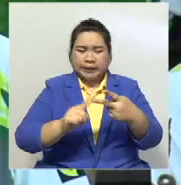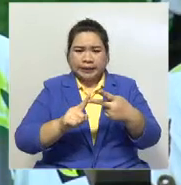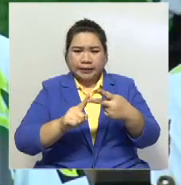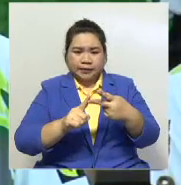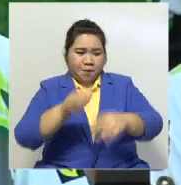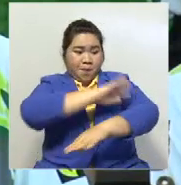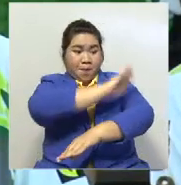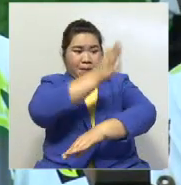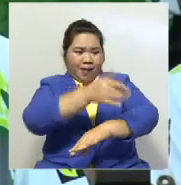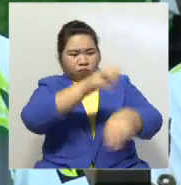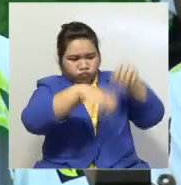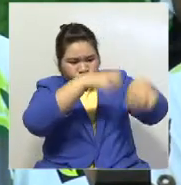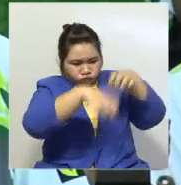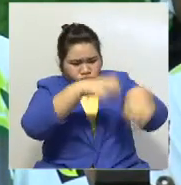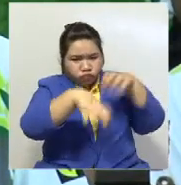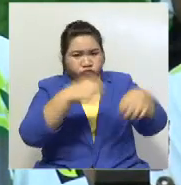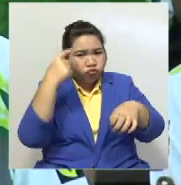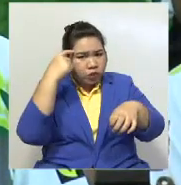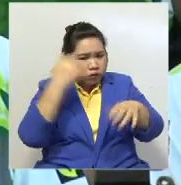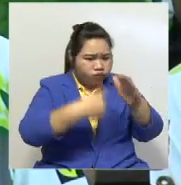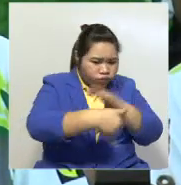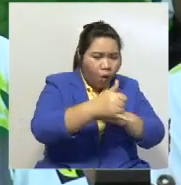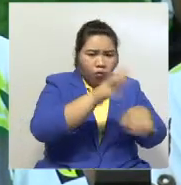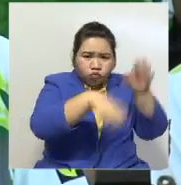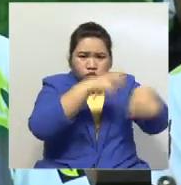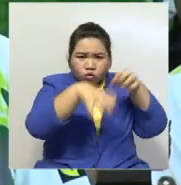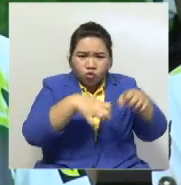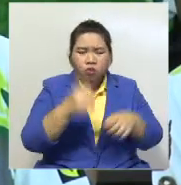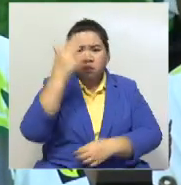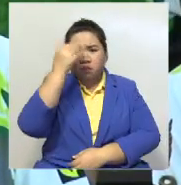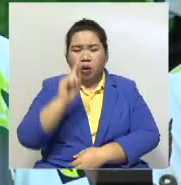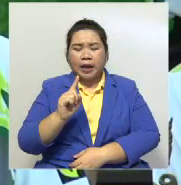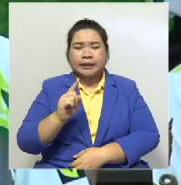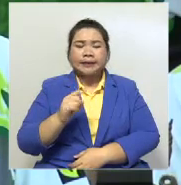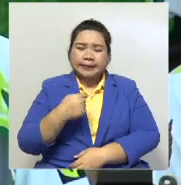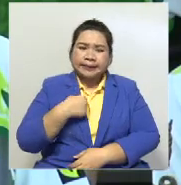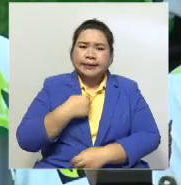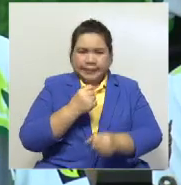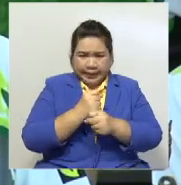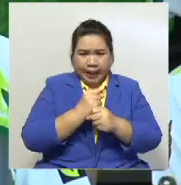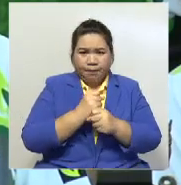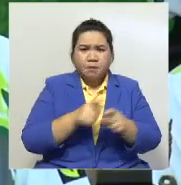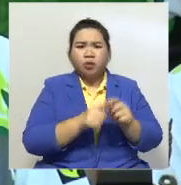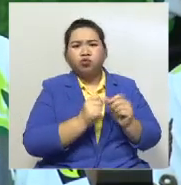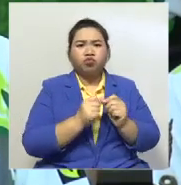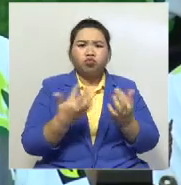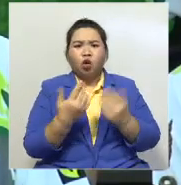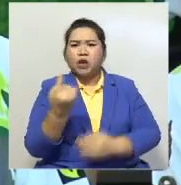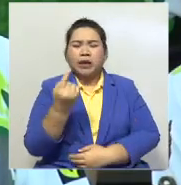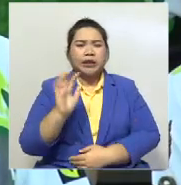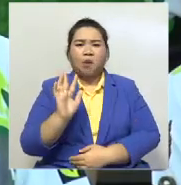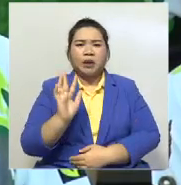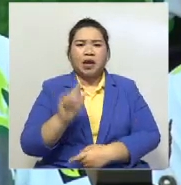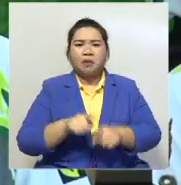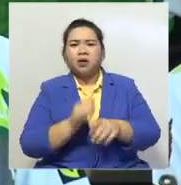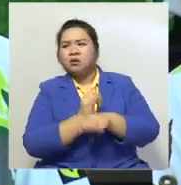ดผนัง ครับ ไปขุดผนังเพื่อที่จะหาทางออกกันดีกว่า ครับ อย่างน้อยก็คือเราก็ทำอะไรบ้างไม่ใช่ว่ารอมัวแ